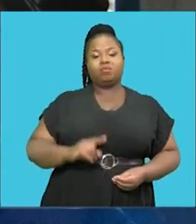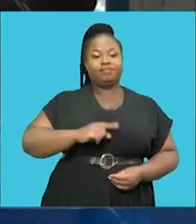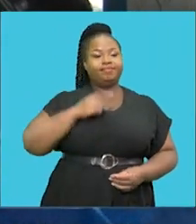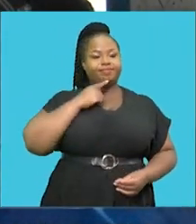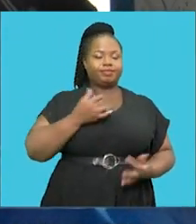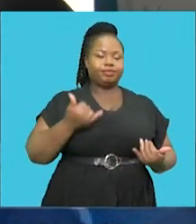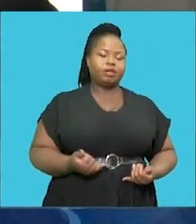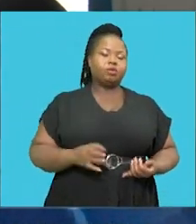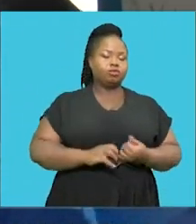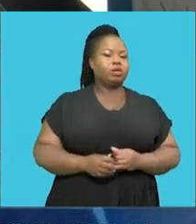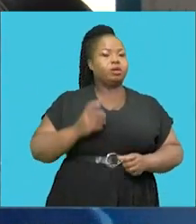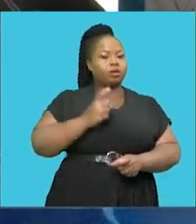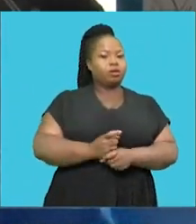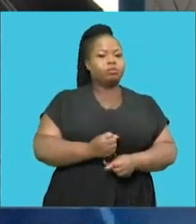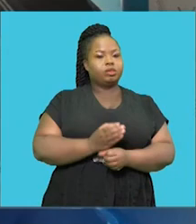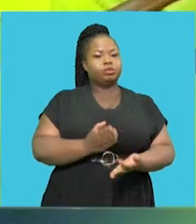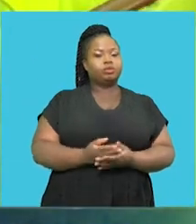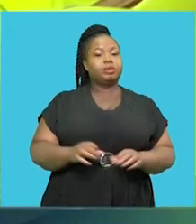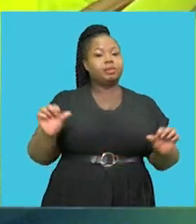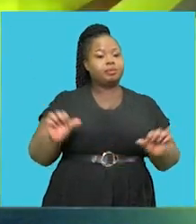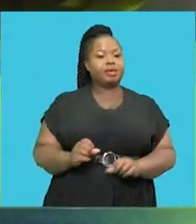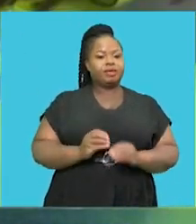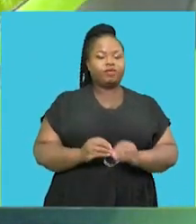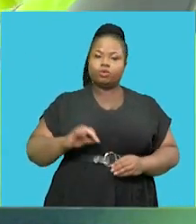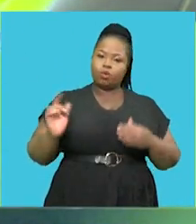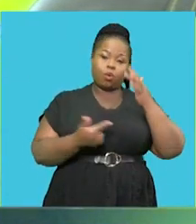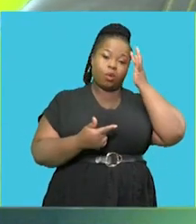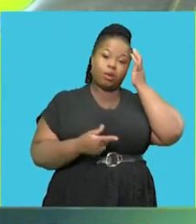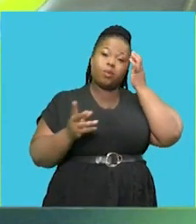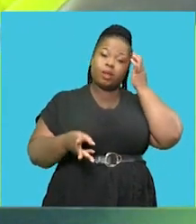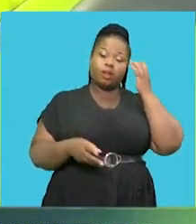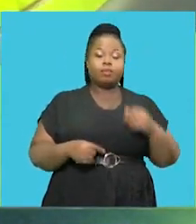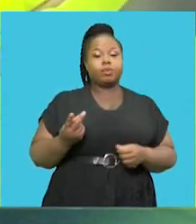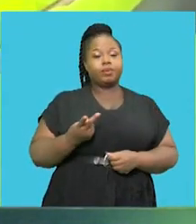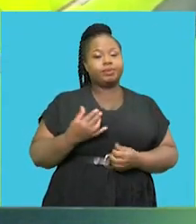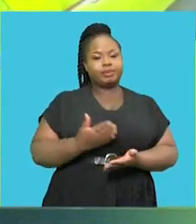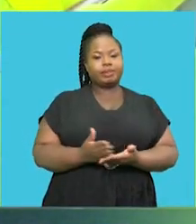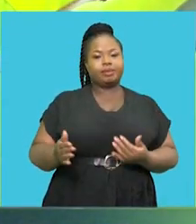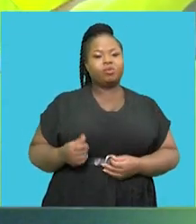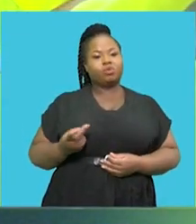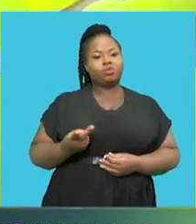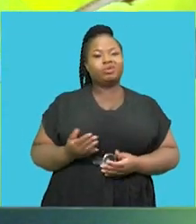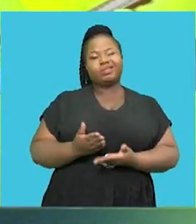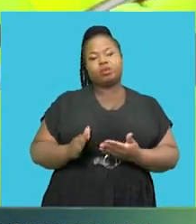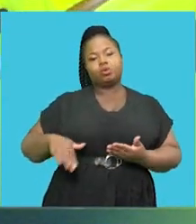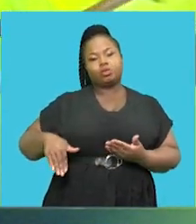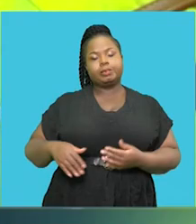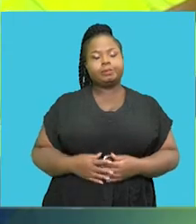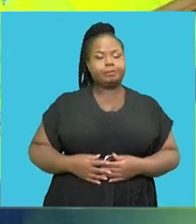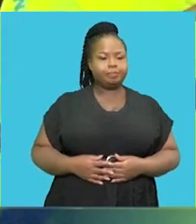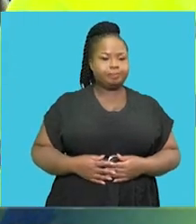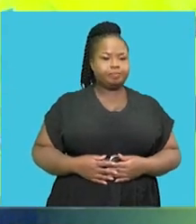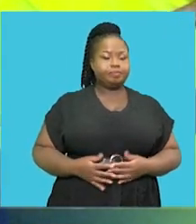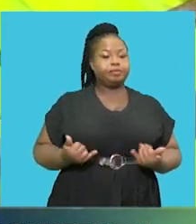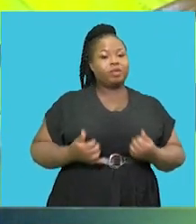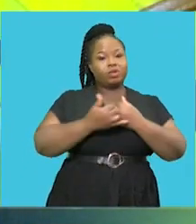konke okusemandleni ukuba ibuyisele kungekudala ngokupheleleyo leyo ilithoba isaseleyo. Ngoku in